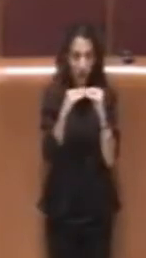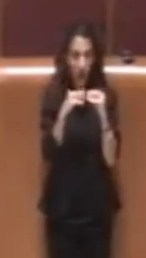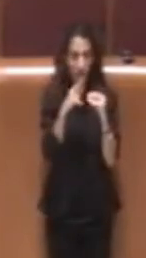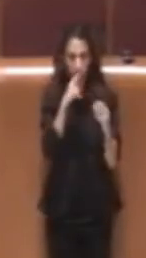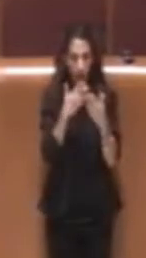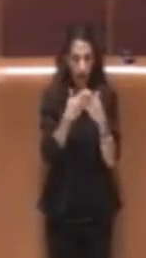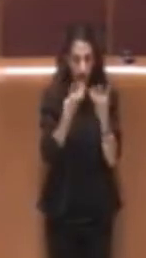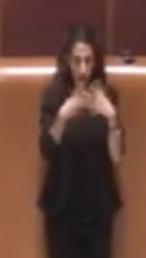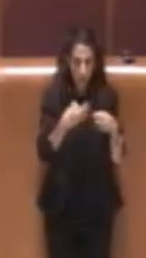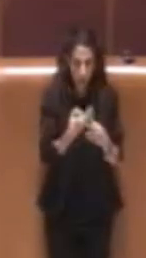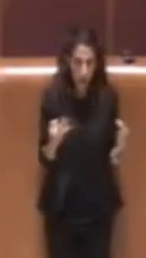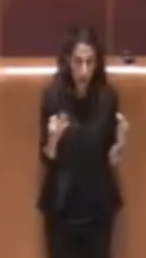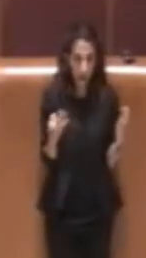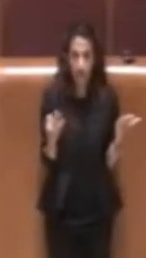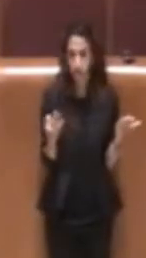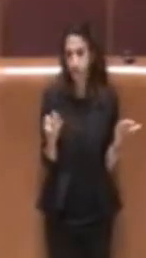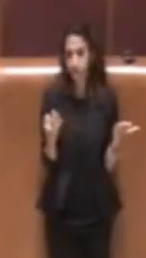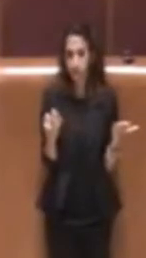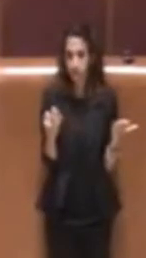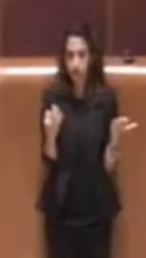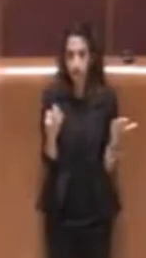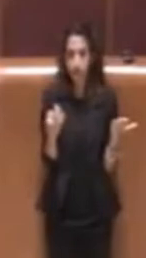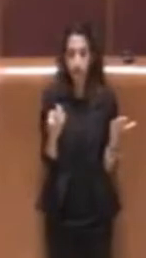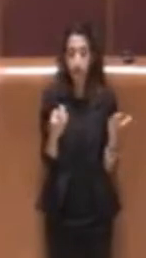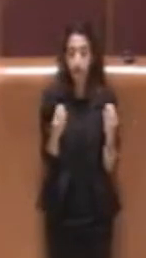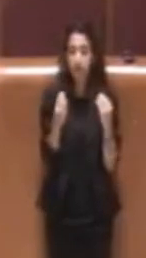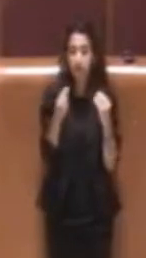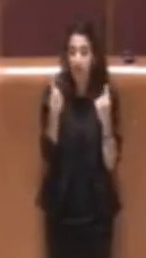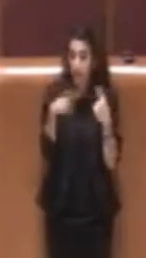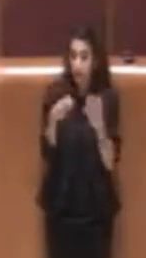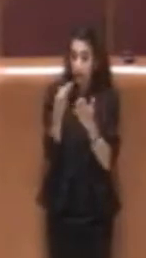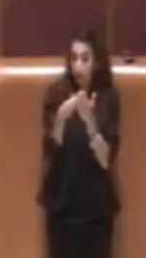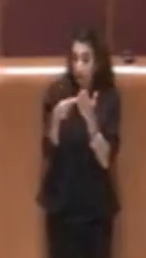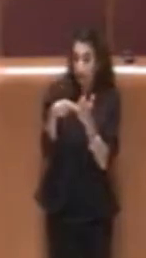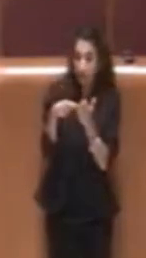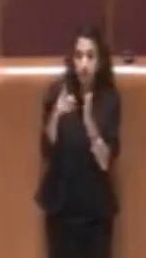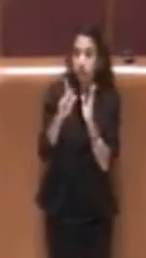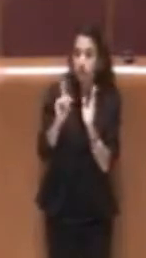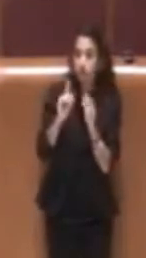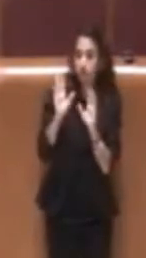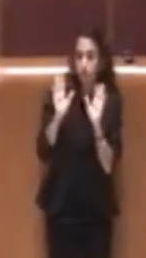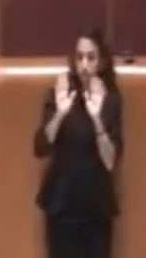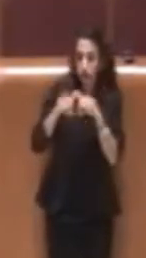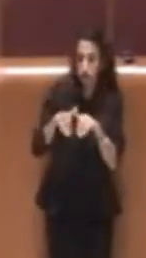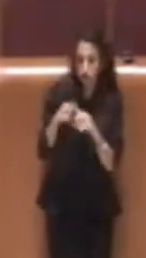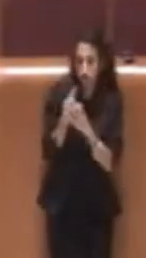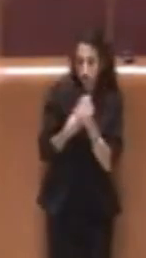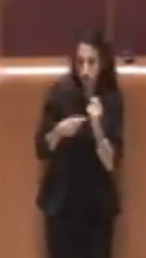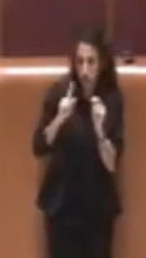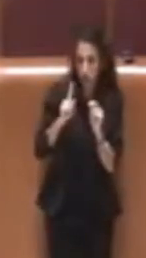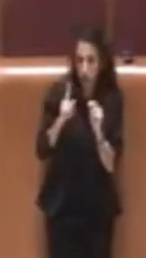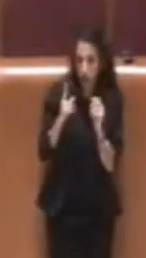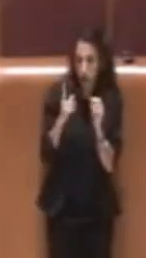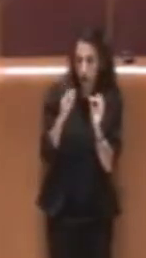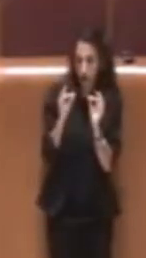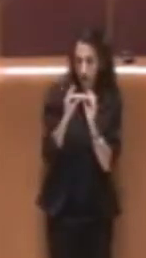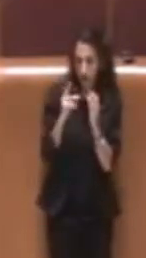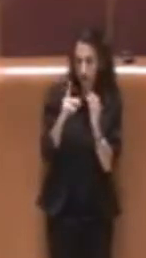funzionale. Nel momento in cui appunto vengono a decadere questi presupposti, questa strada non si capisce che senso